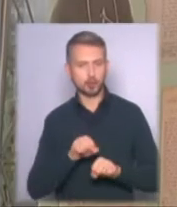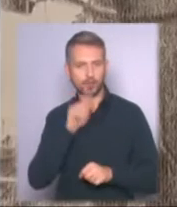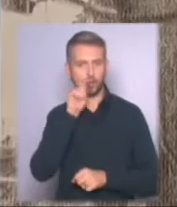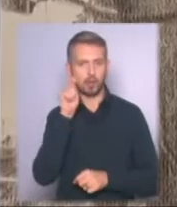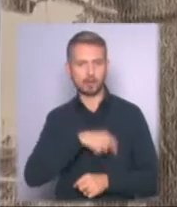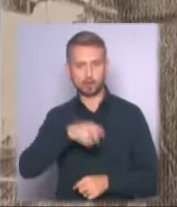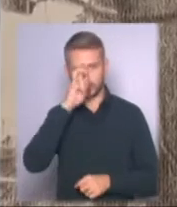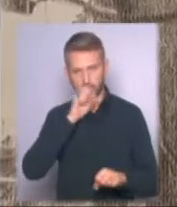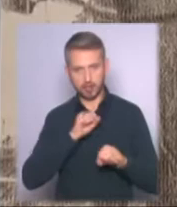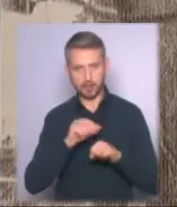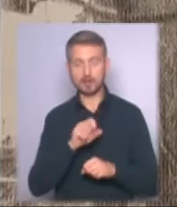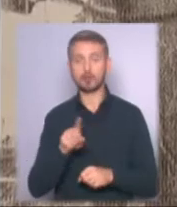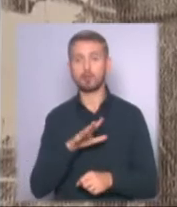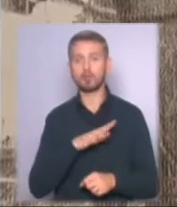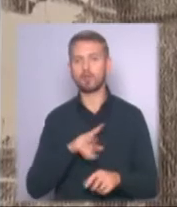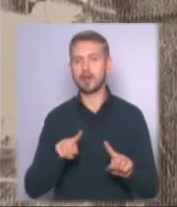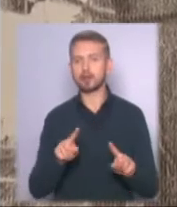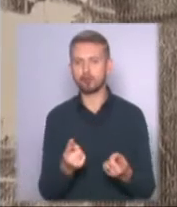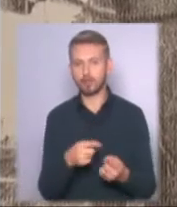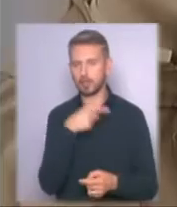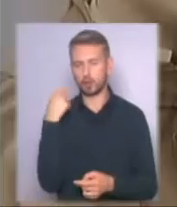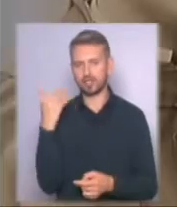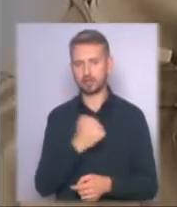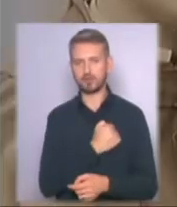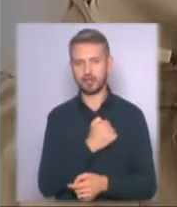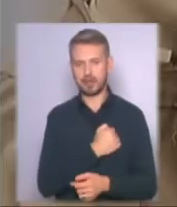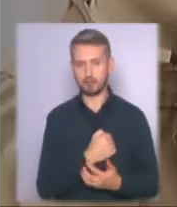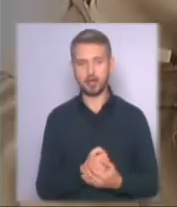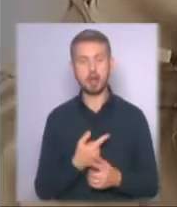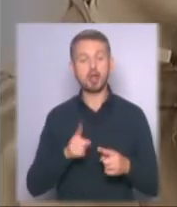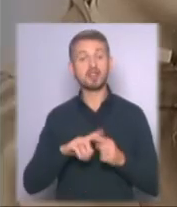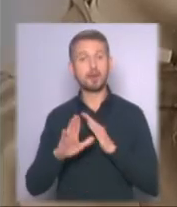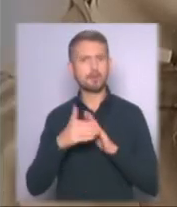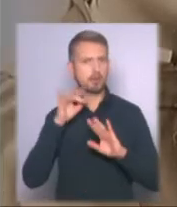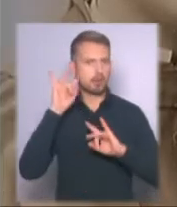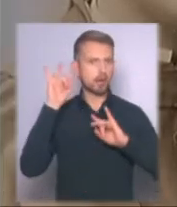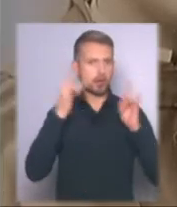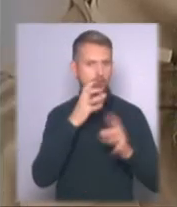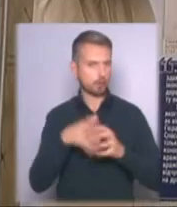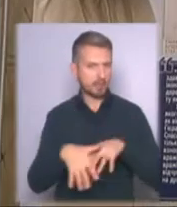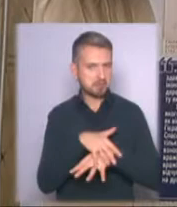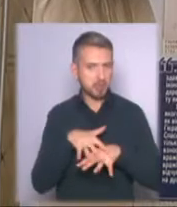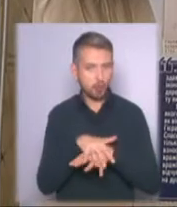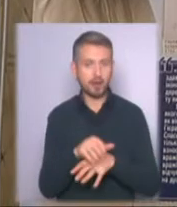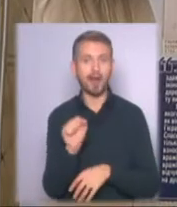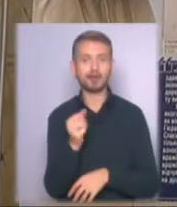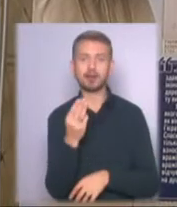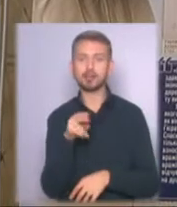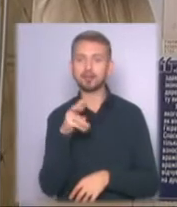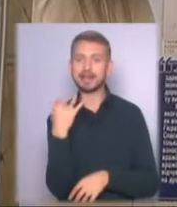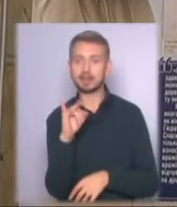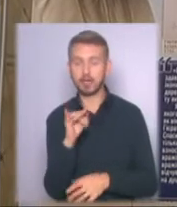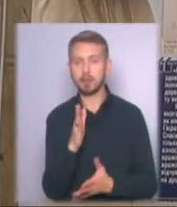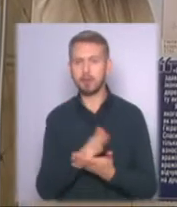українську державність, за що і був заарештований російськими військами. Це викликало резонанс у світовій спільноті, адже Андрей Шептицький мав